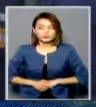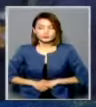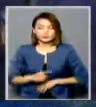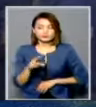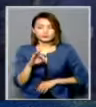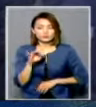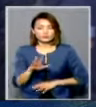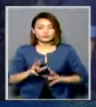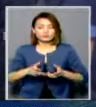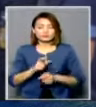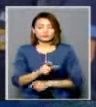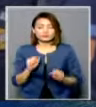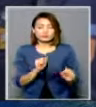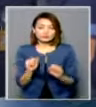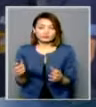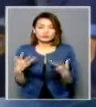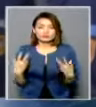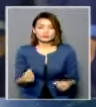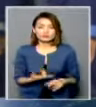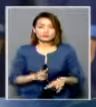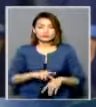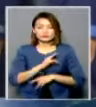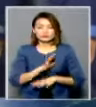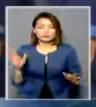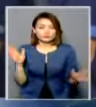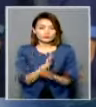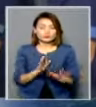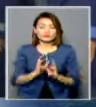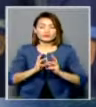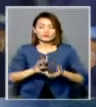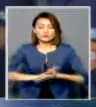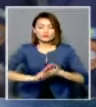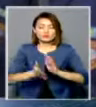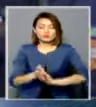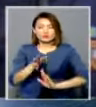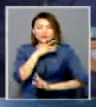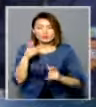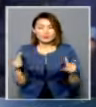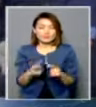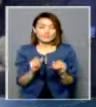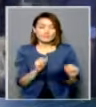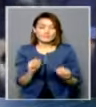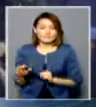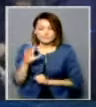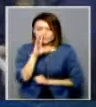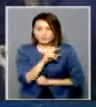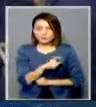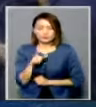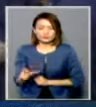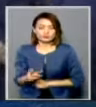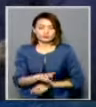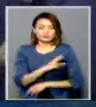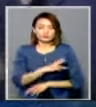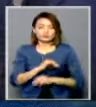1 наурыз бүкіл әлемдік азаматтық қорғаныс күні. Аталмыш мереке табиғи және техногендік сипаттағы төтенше жағдайлардың алдын алуға, азаматтардың